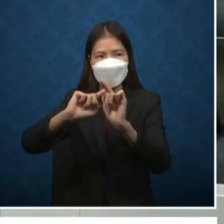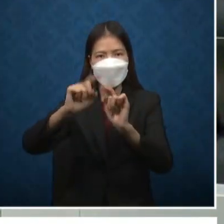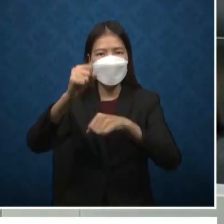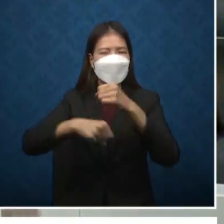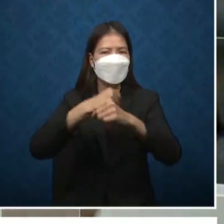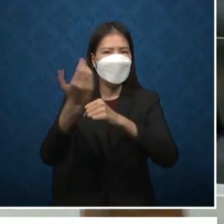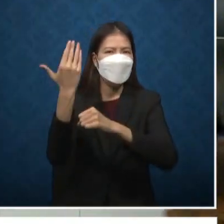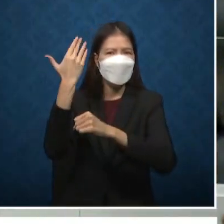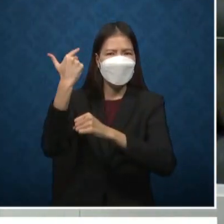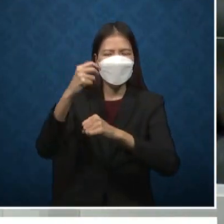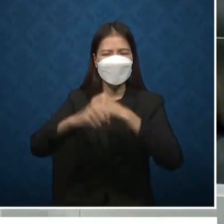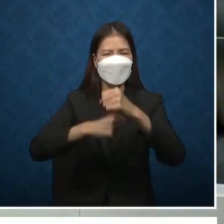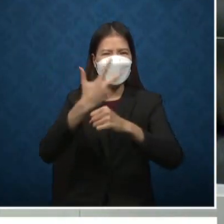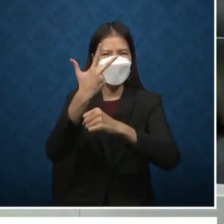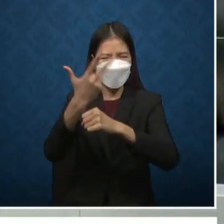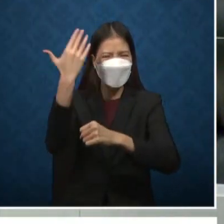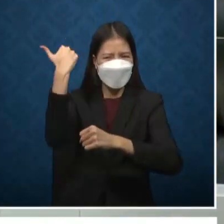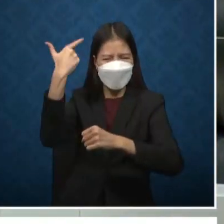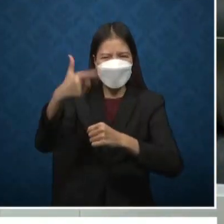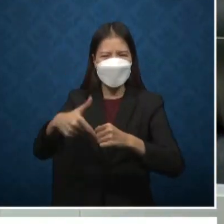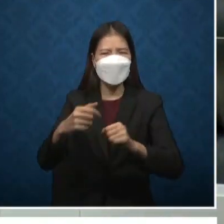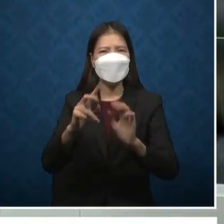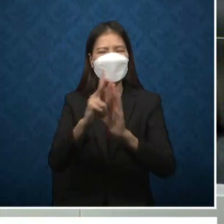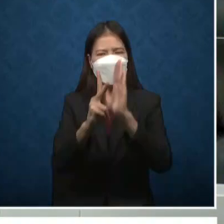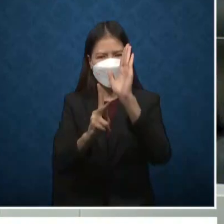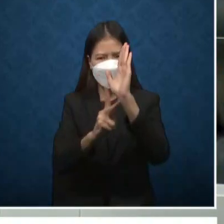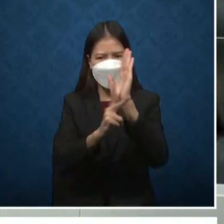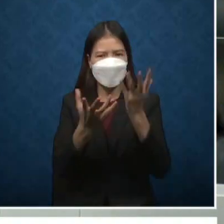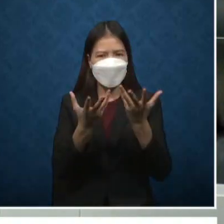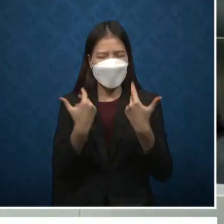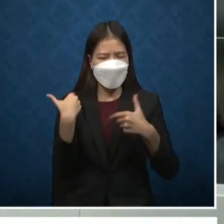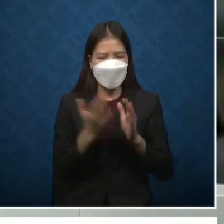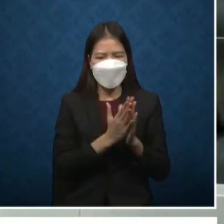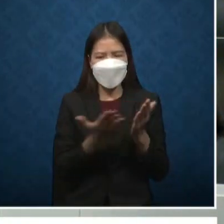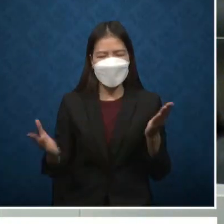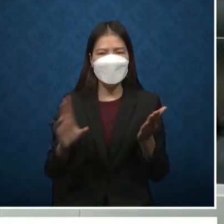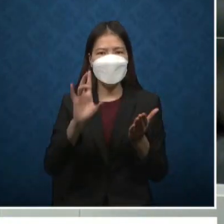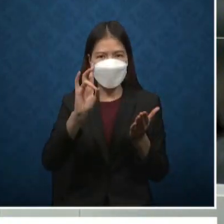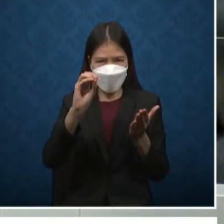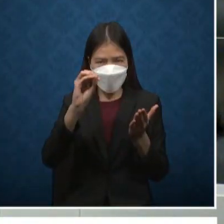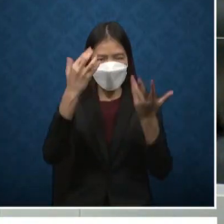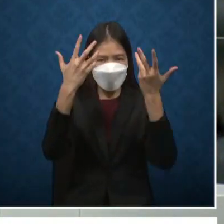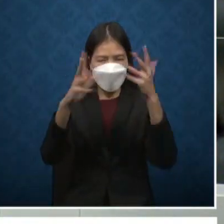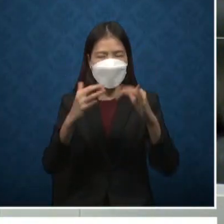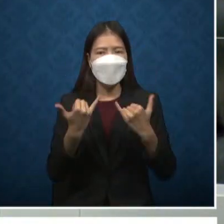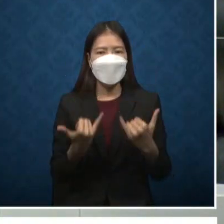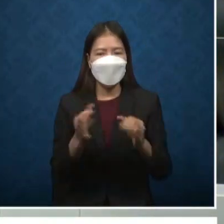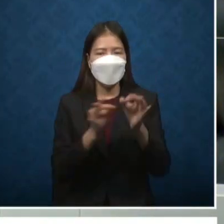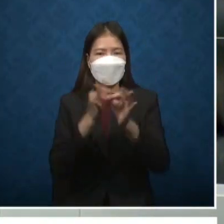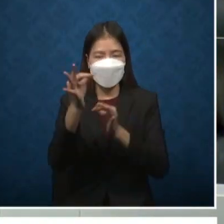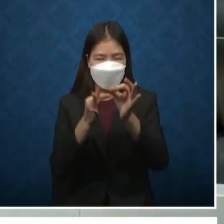ที่ผ่านมานั้นมีกฎหมายลูกที่ออกมารองรับมากกว่า70ฉบับนะครับในวันนี้ก็จะเป็นการนำเสนอเพื่อ